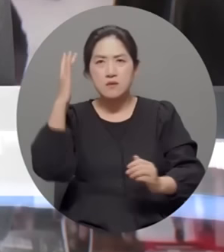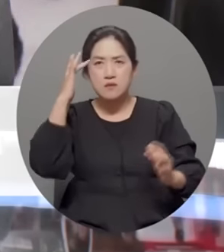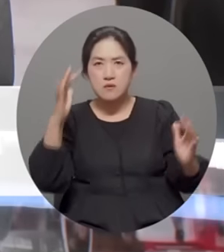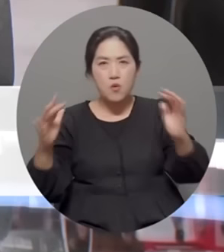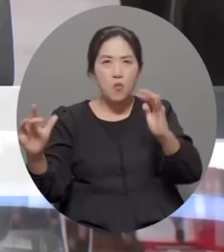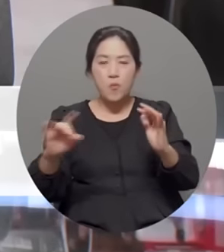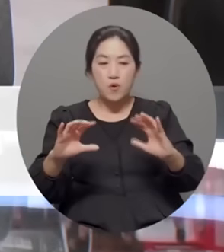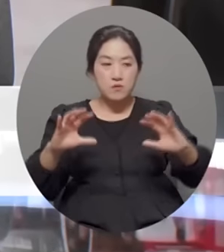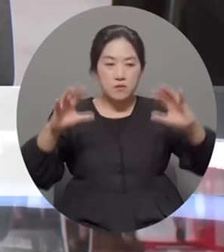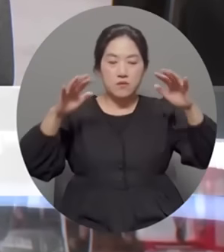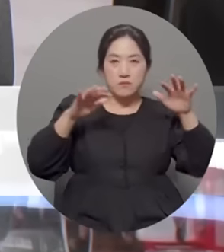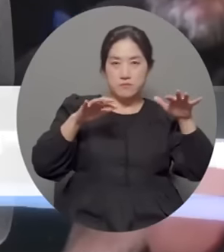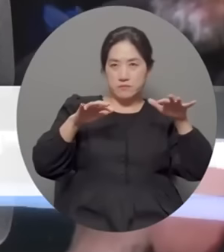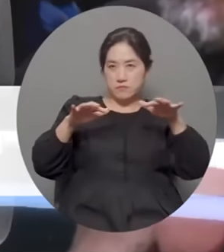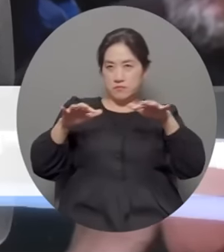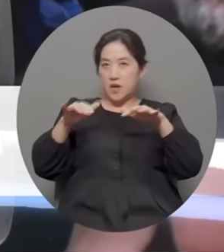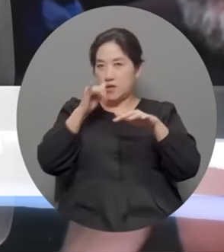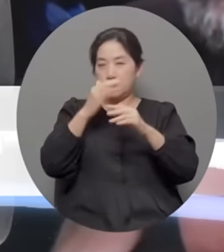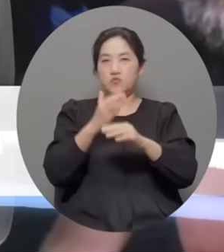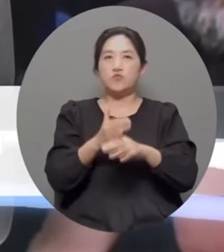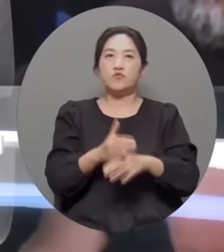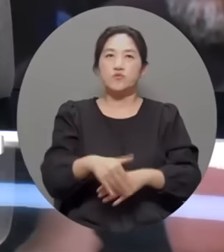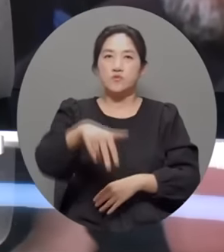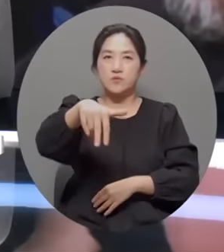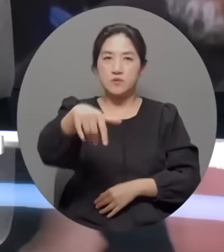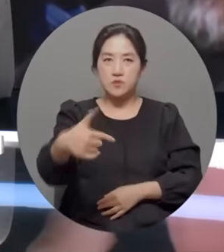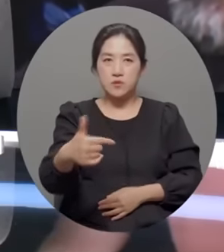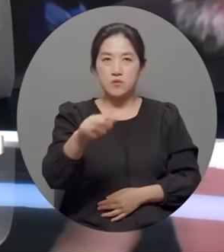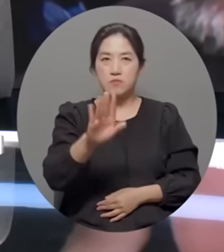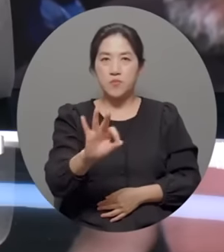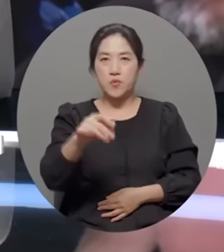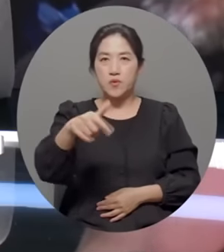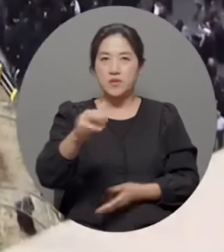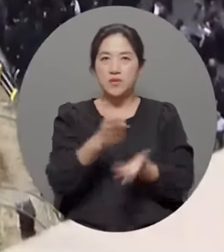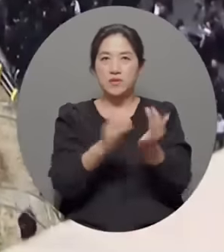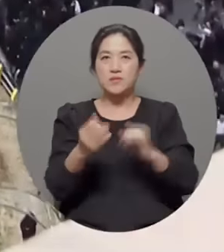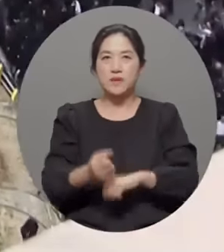불러올지 세계가 주시하고 있습니다. 전봉기 기자입니다.